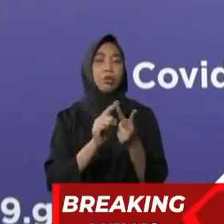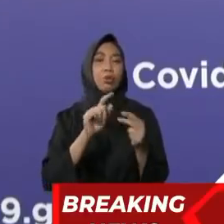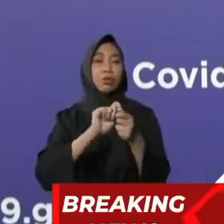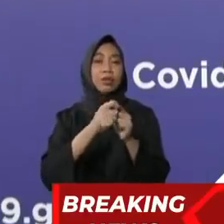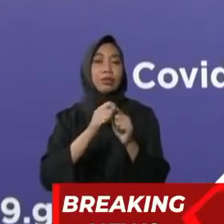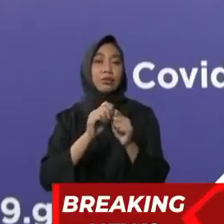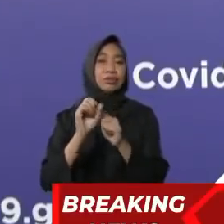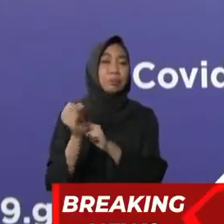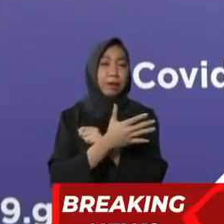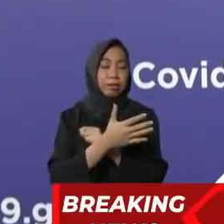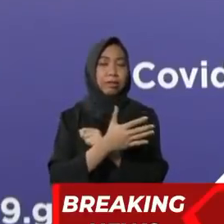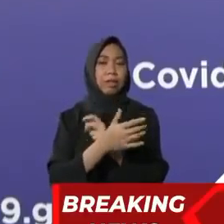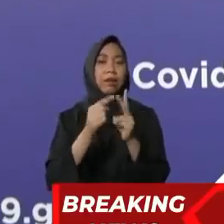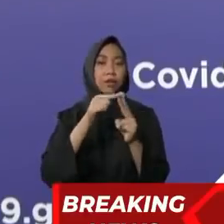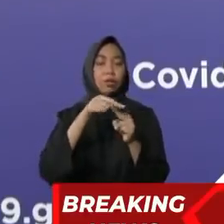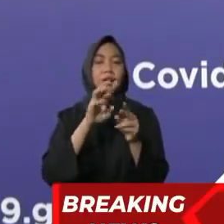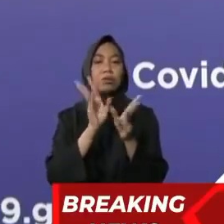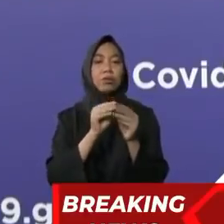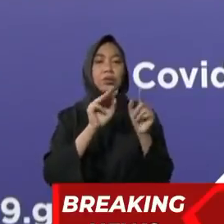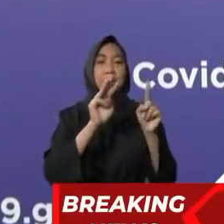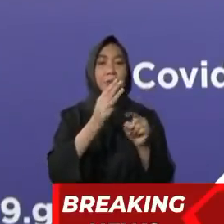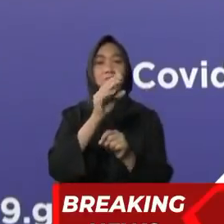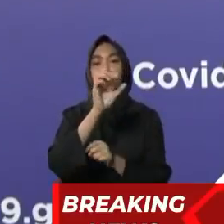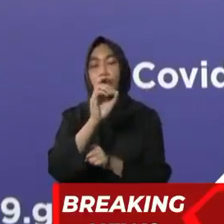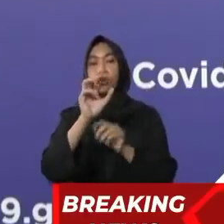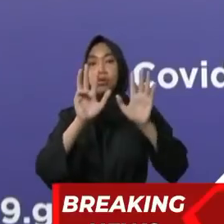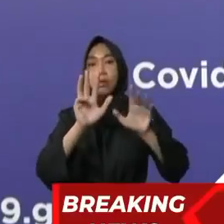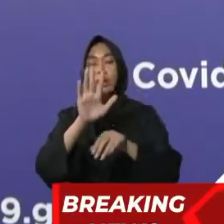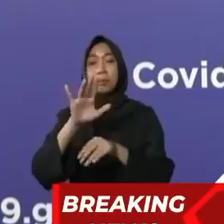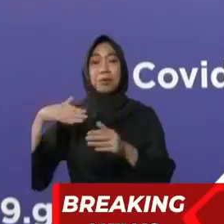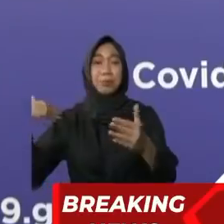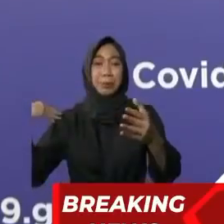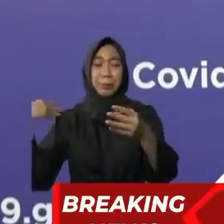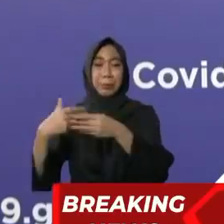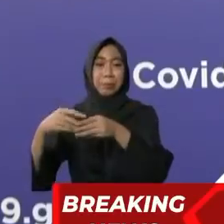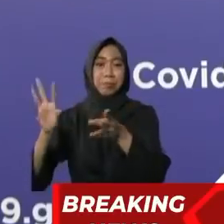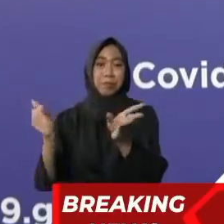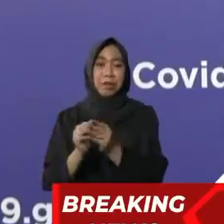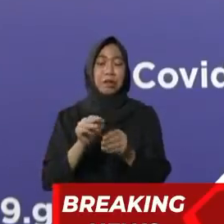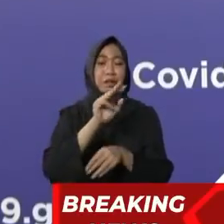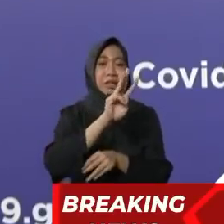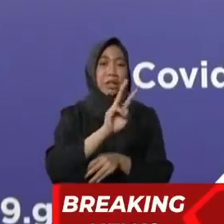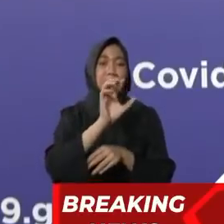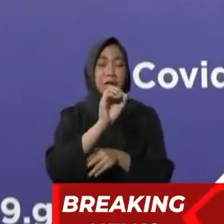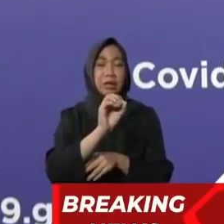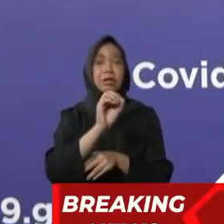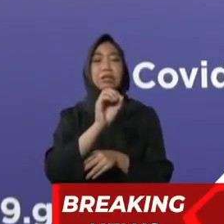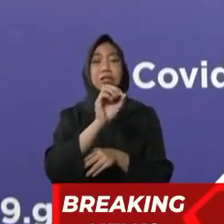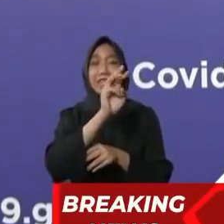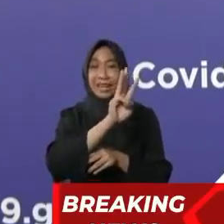tes cepat molekul er total yang sudah kita periksa sampai dengan hari ini adalah 390